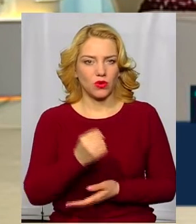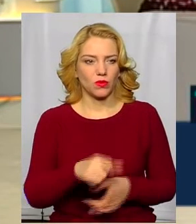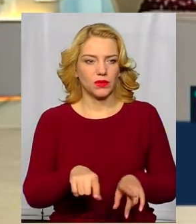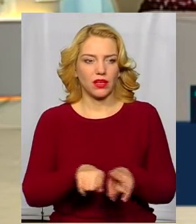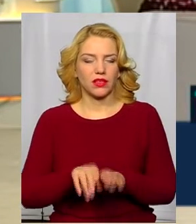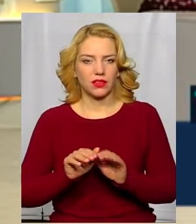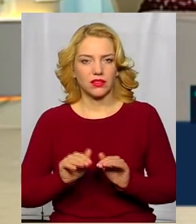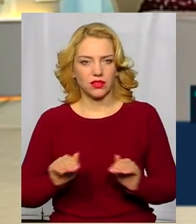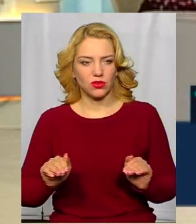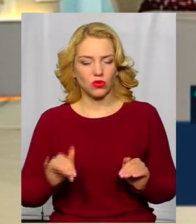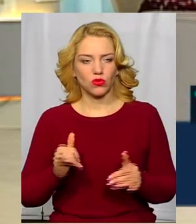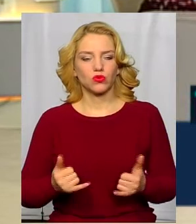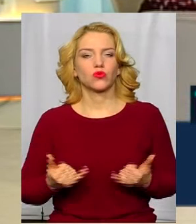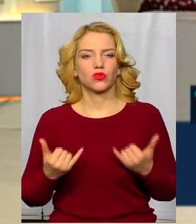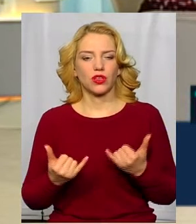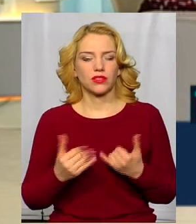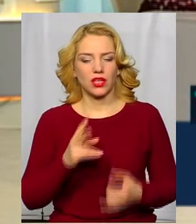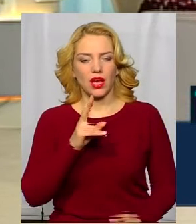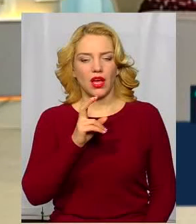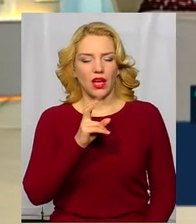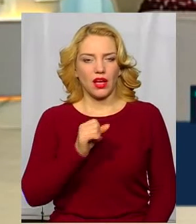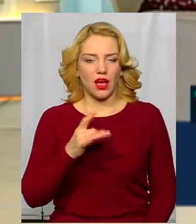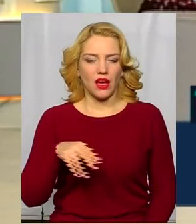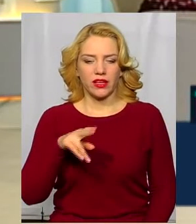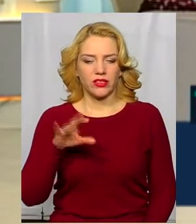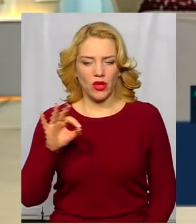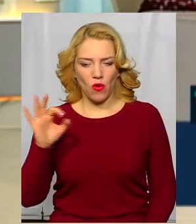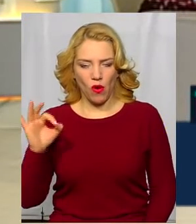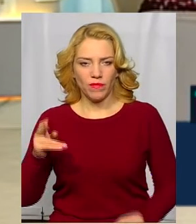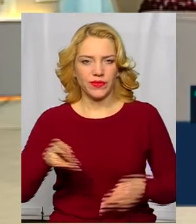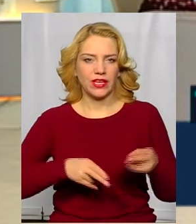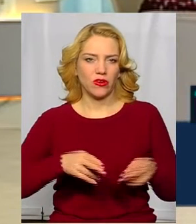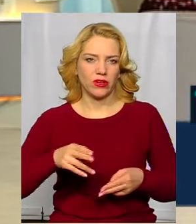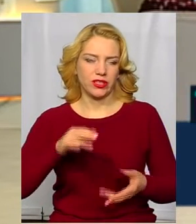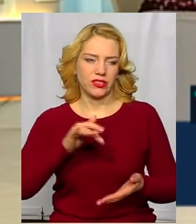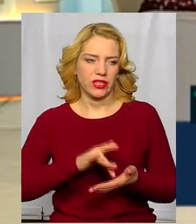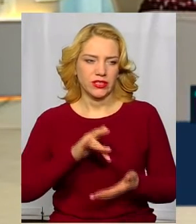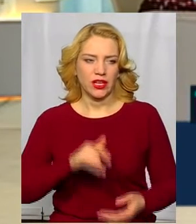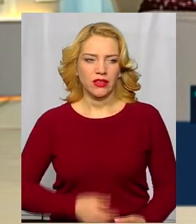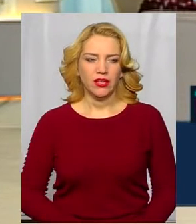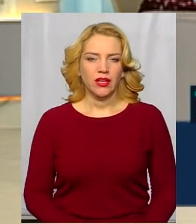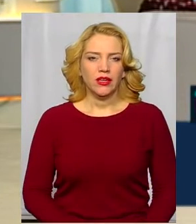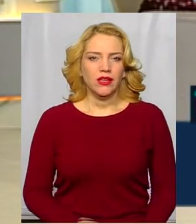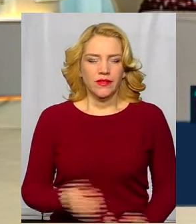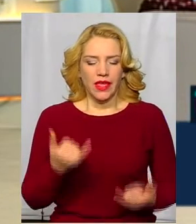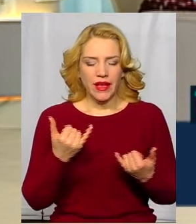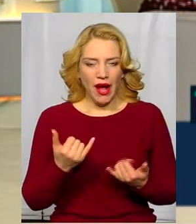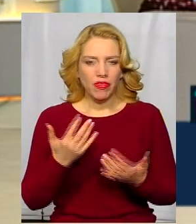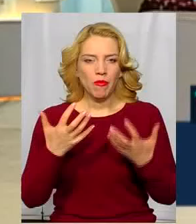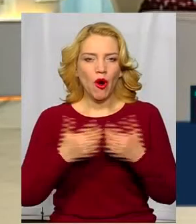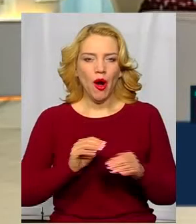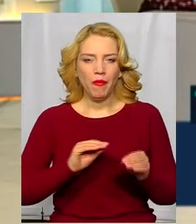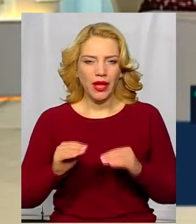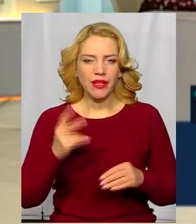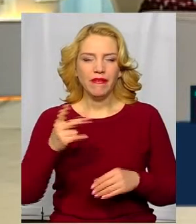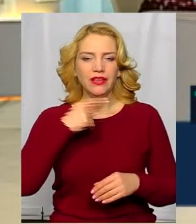таких діток в сучасні кардіохірургічні центри. Ну, от наявного зараз обладнання, ви